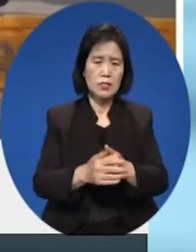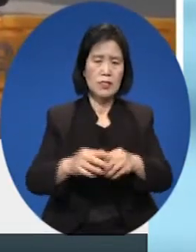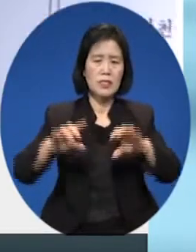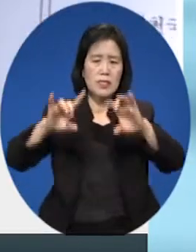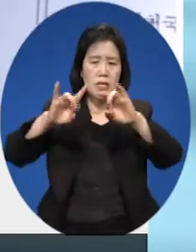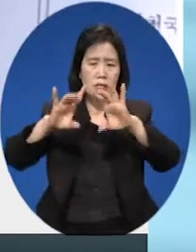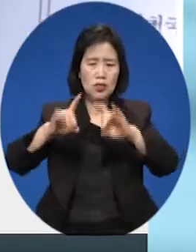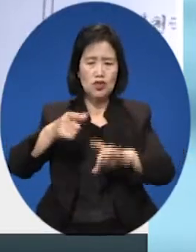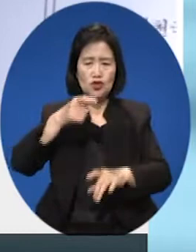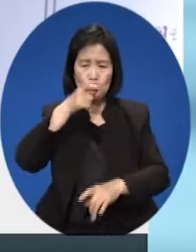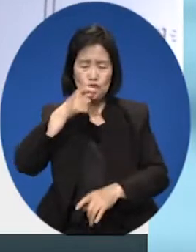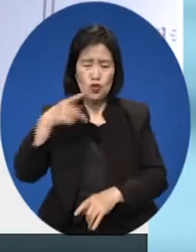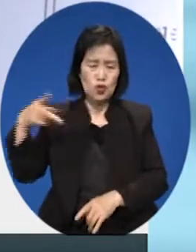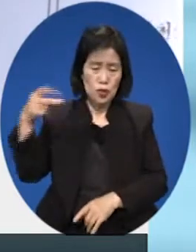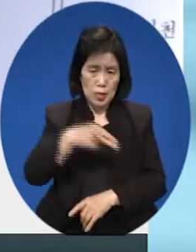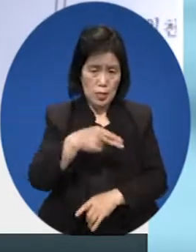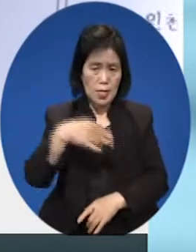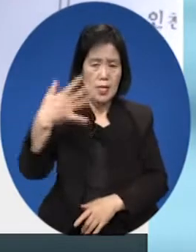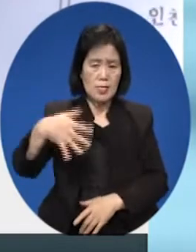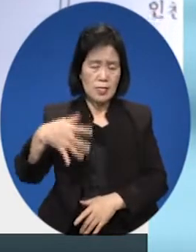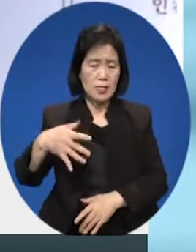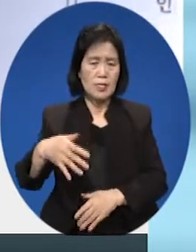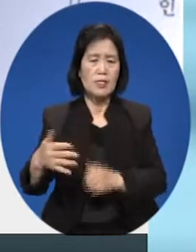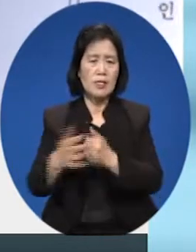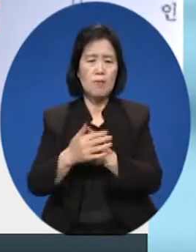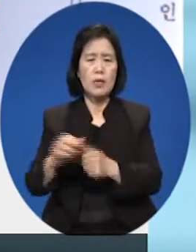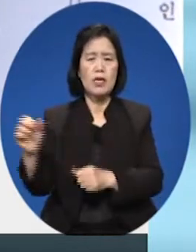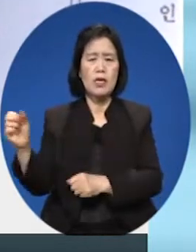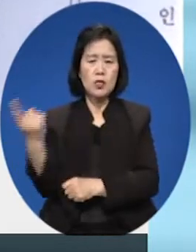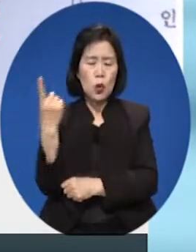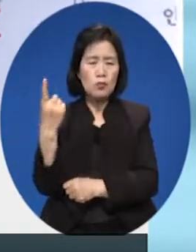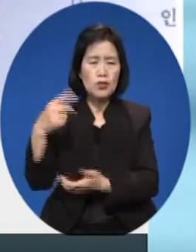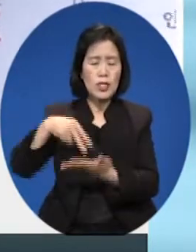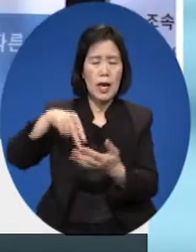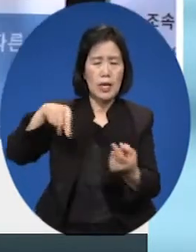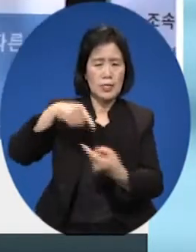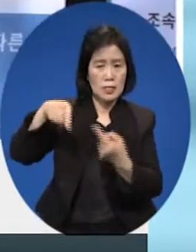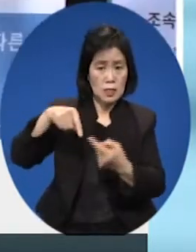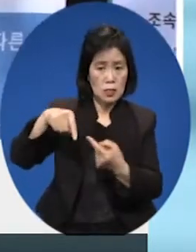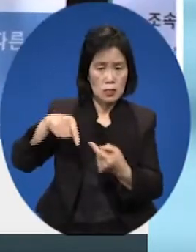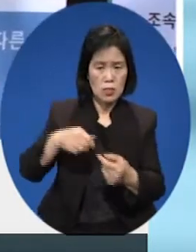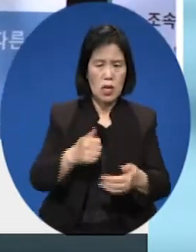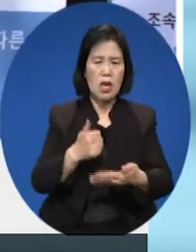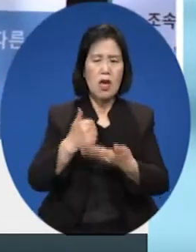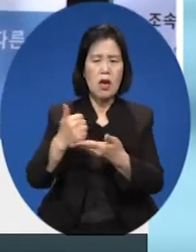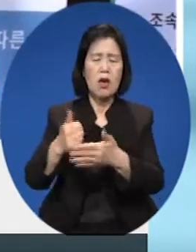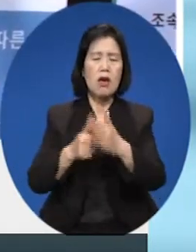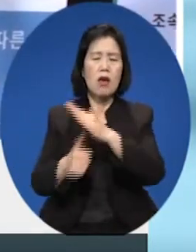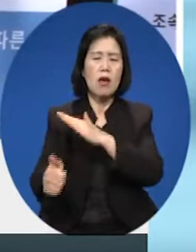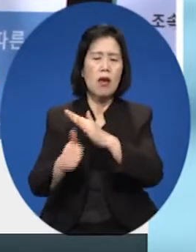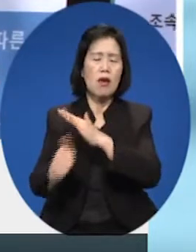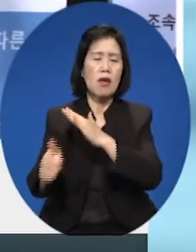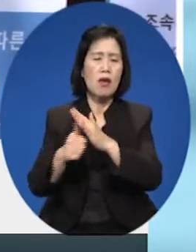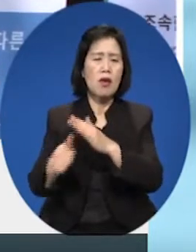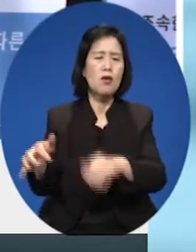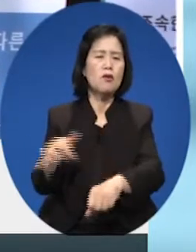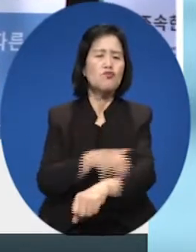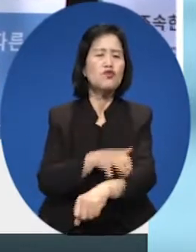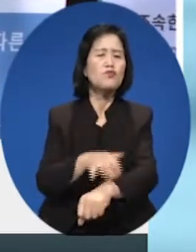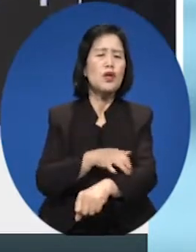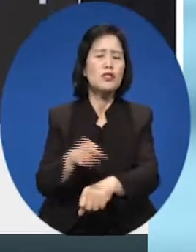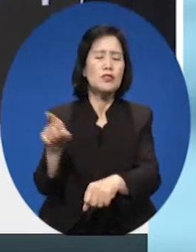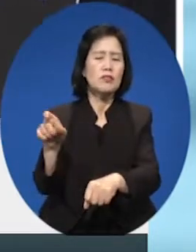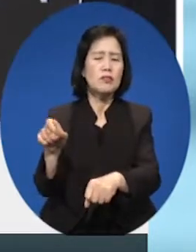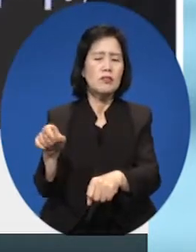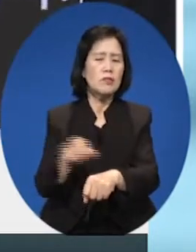차단하지 않는 이상 아직까지는 스카이 7을 운영하는 이제 이용하는 고객 때 불편은 어느정도 문제가